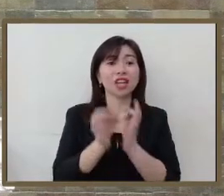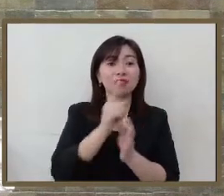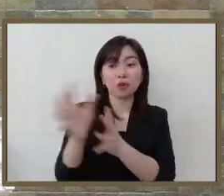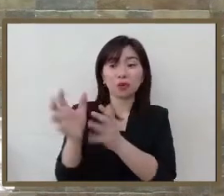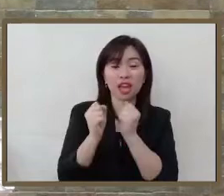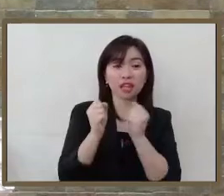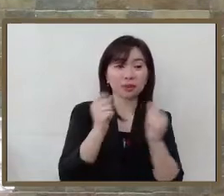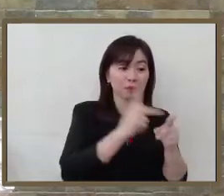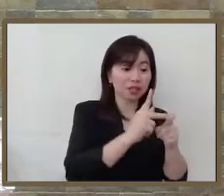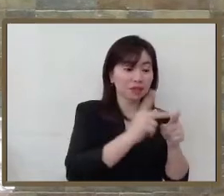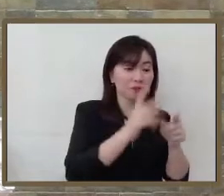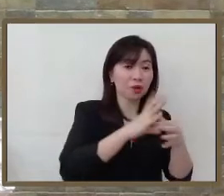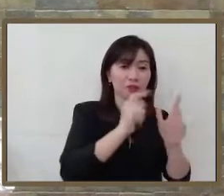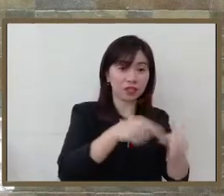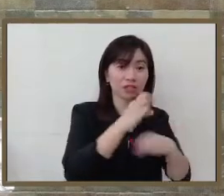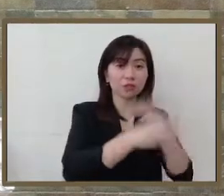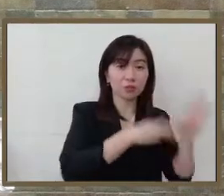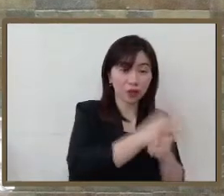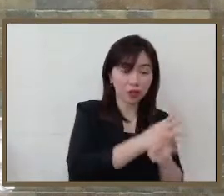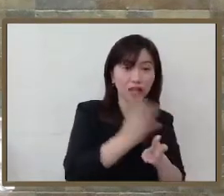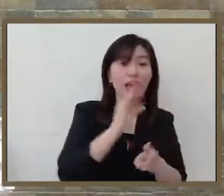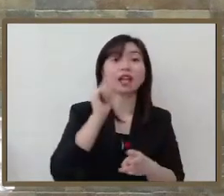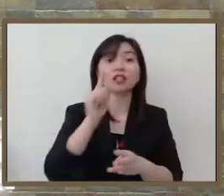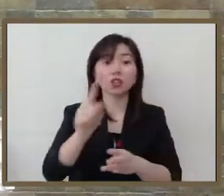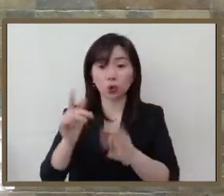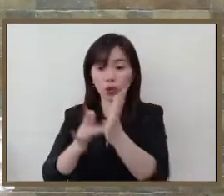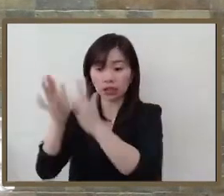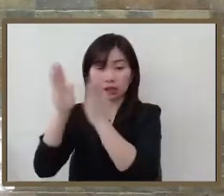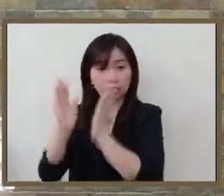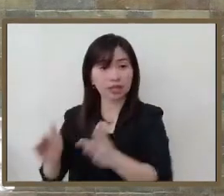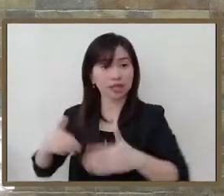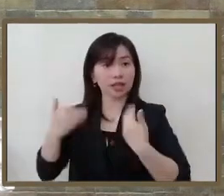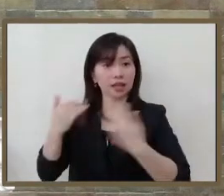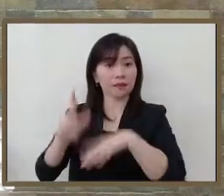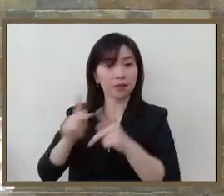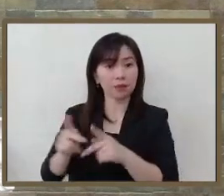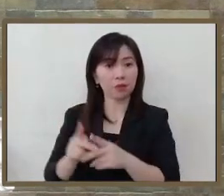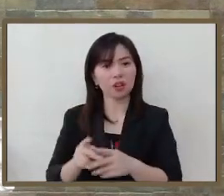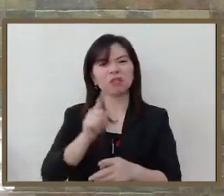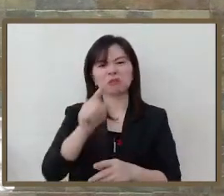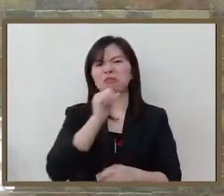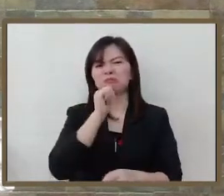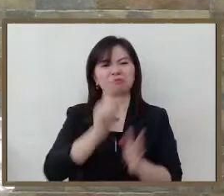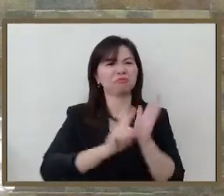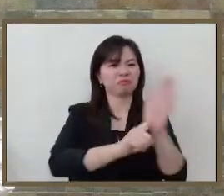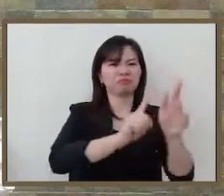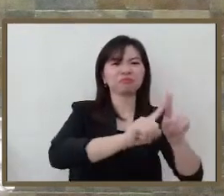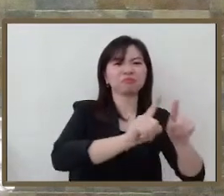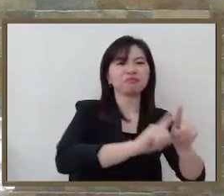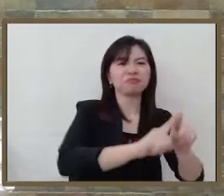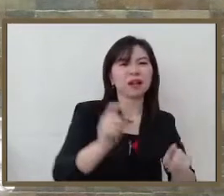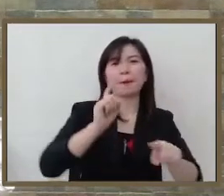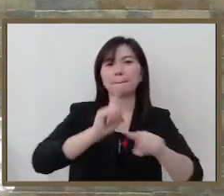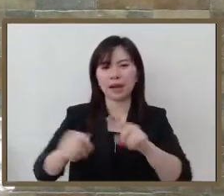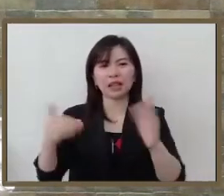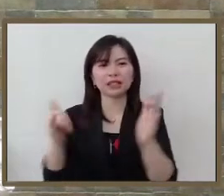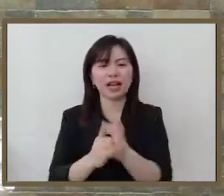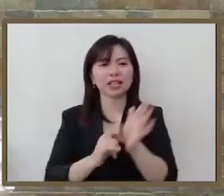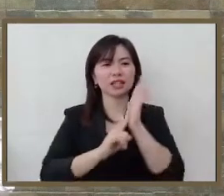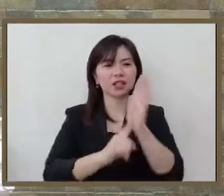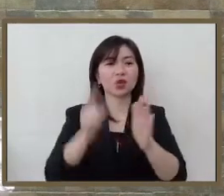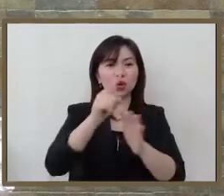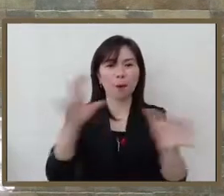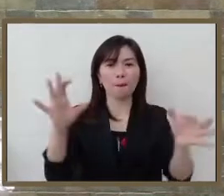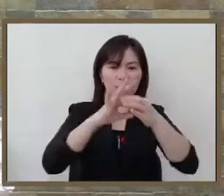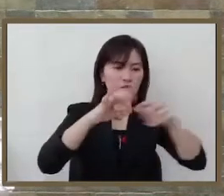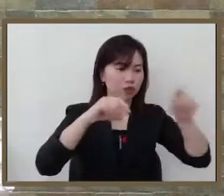Nagpapahayag yan na belong ka sa mundo na ito. Pero nais kong sabihin sa iyo, team focus,